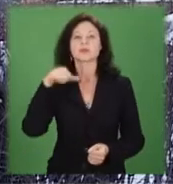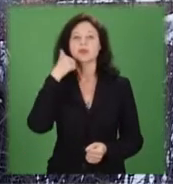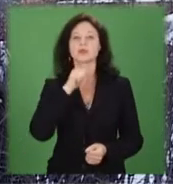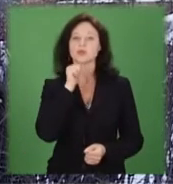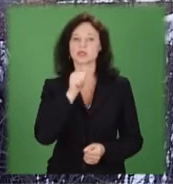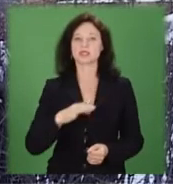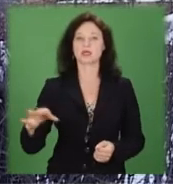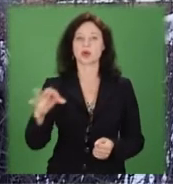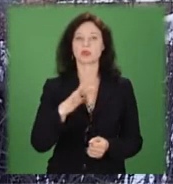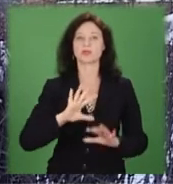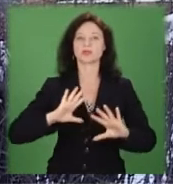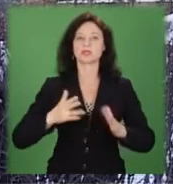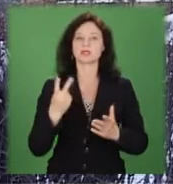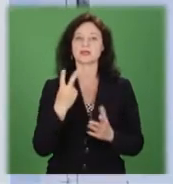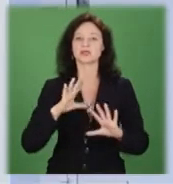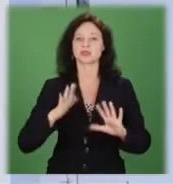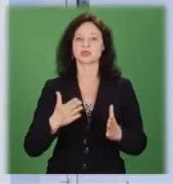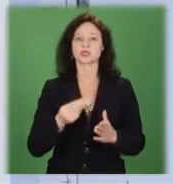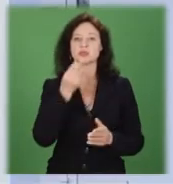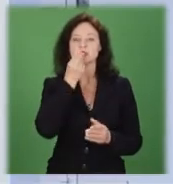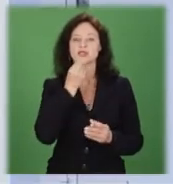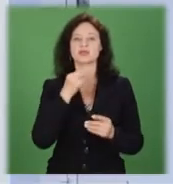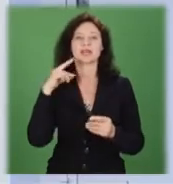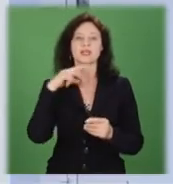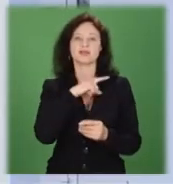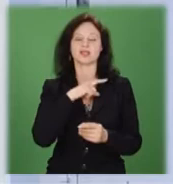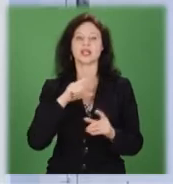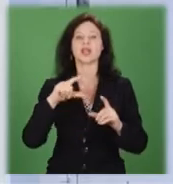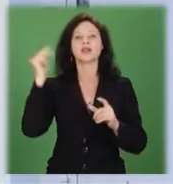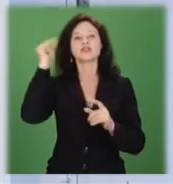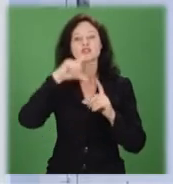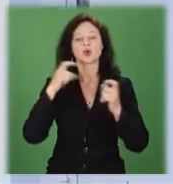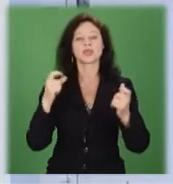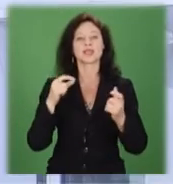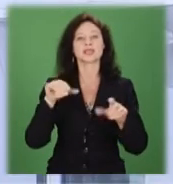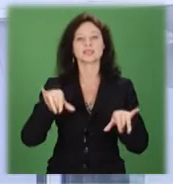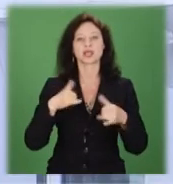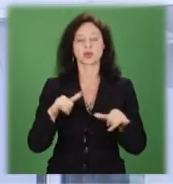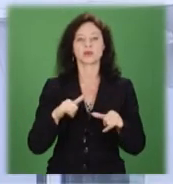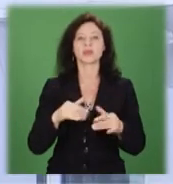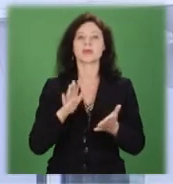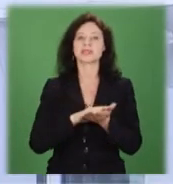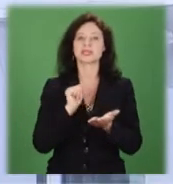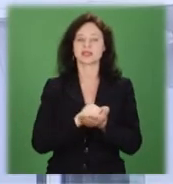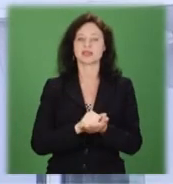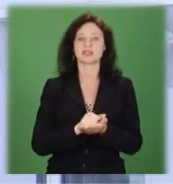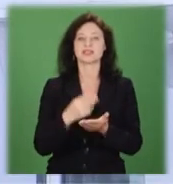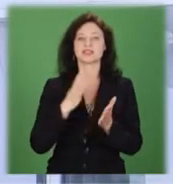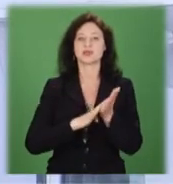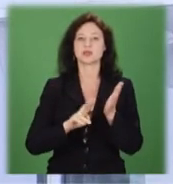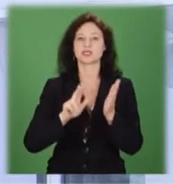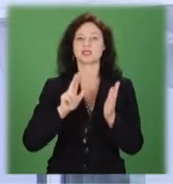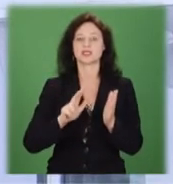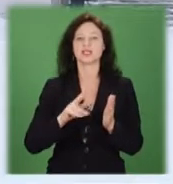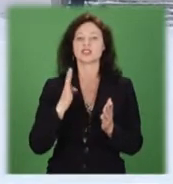прошлом году в Кустанайской области произошло 2 случая пищевых отравлений школьных столовых. Тогда пострадал 91 человек.